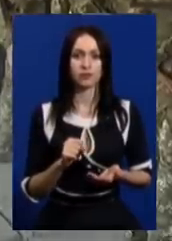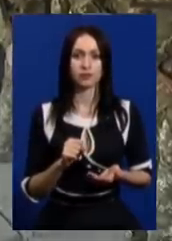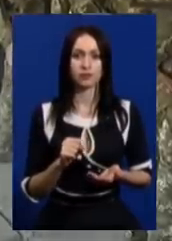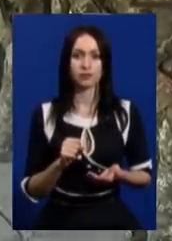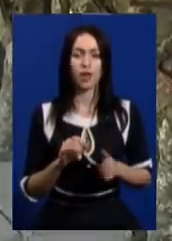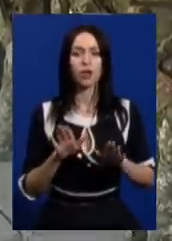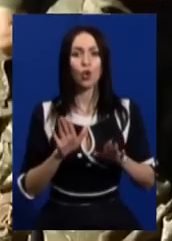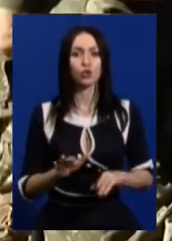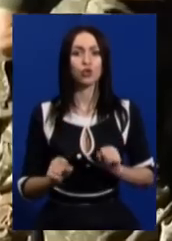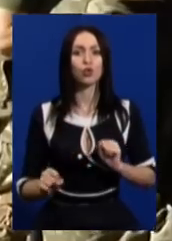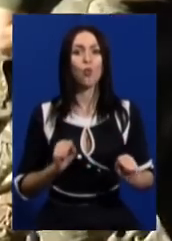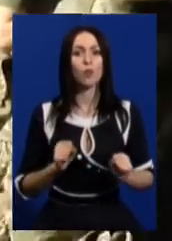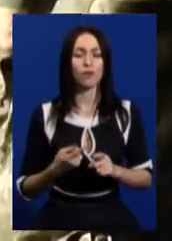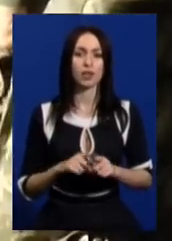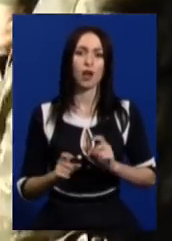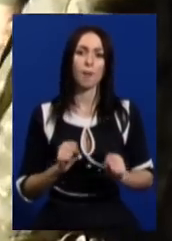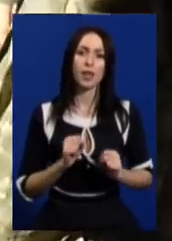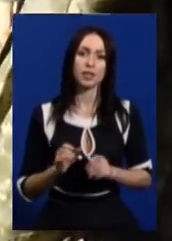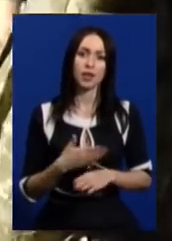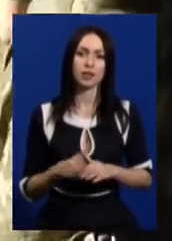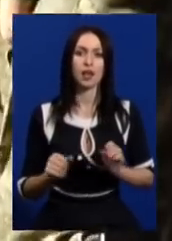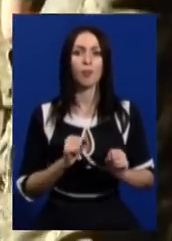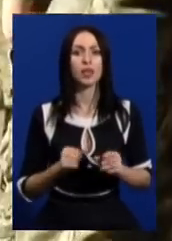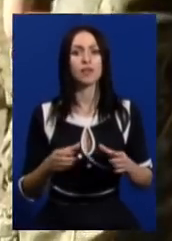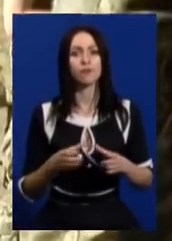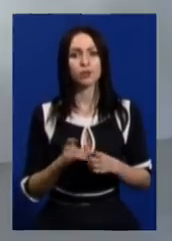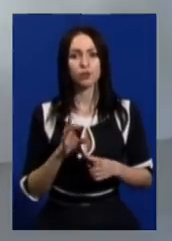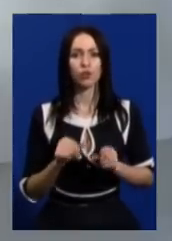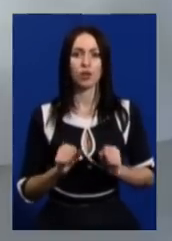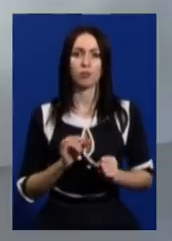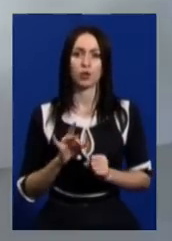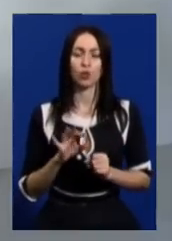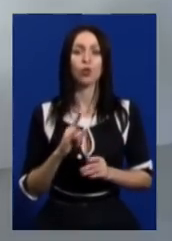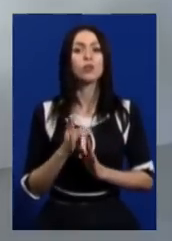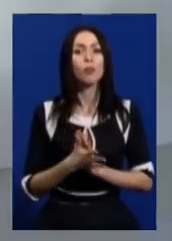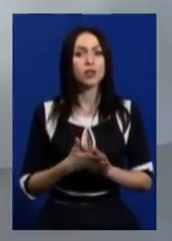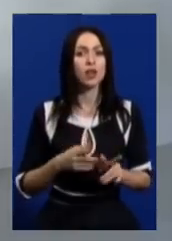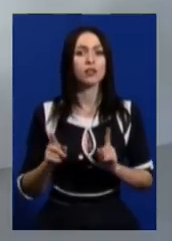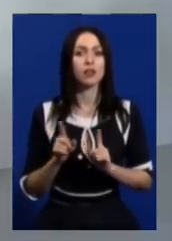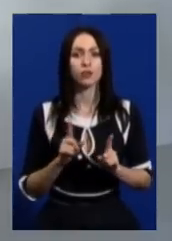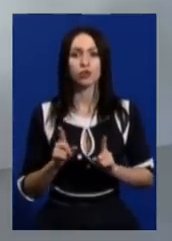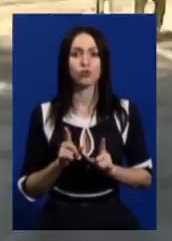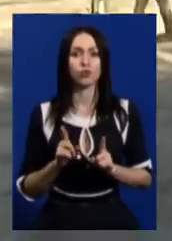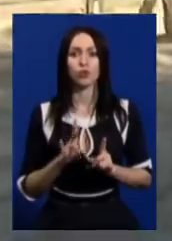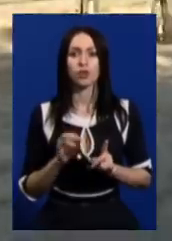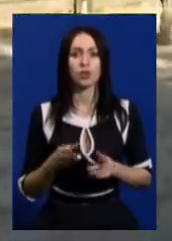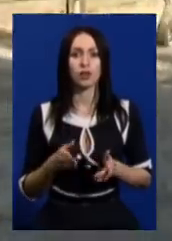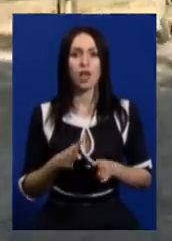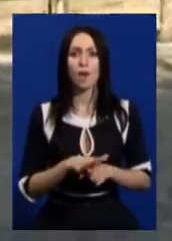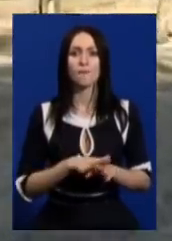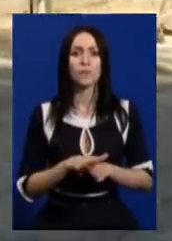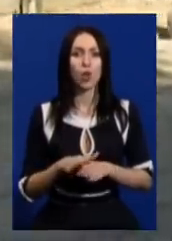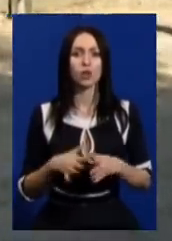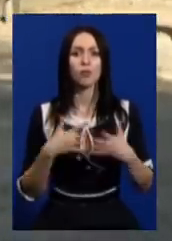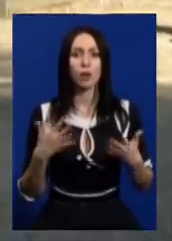должности управления. Это командир отделения, командир взвода, командир роты. Понятно, что не в полном